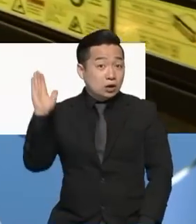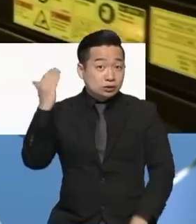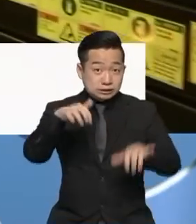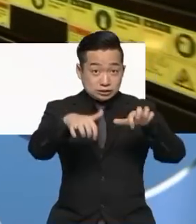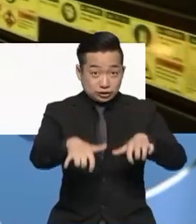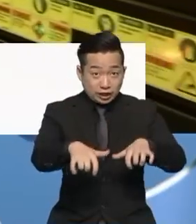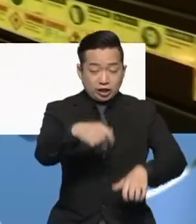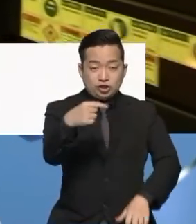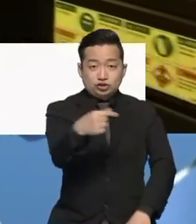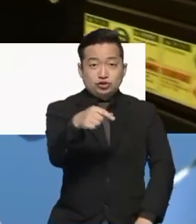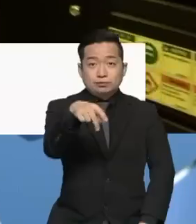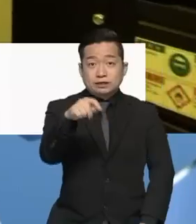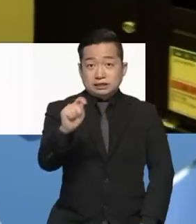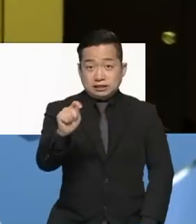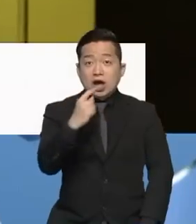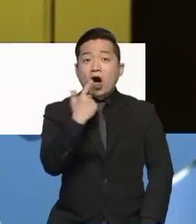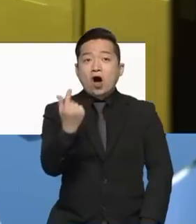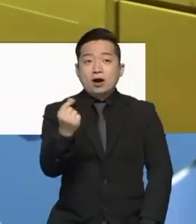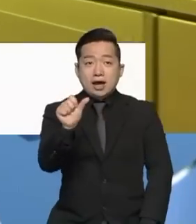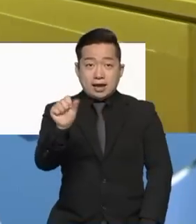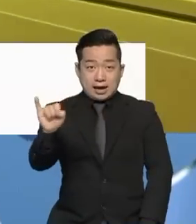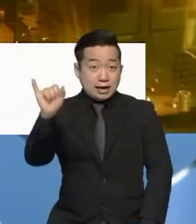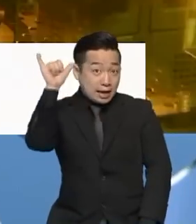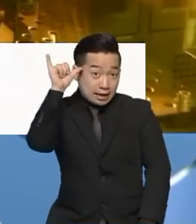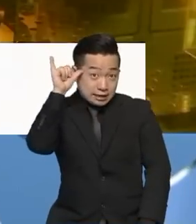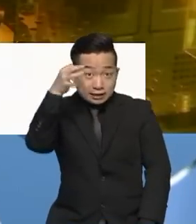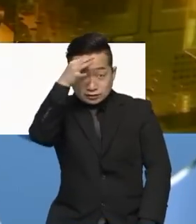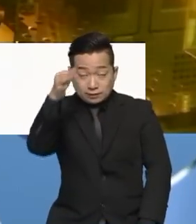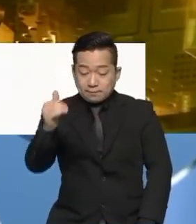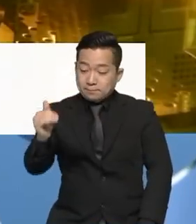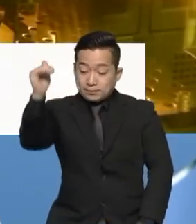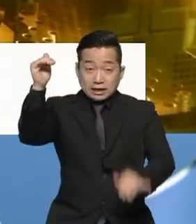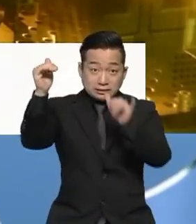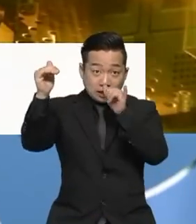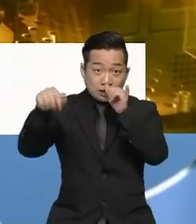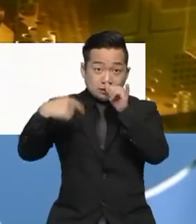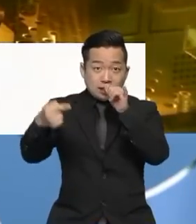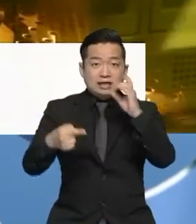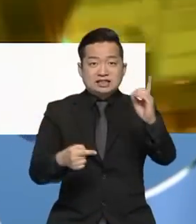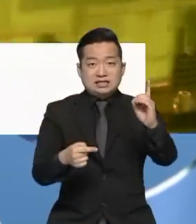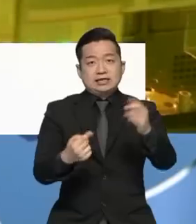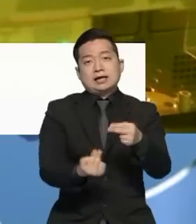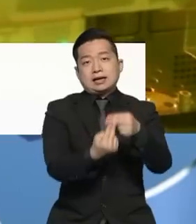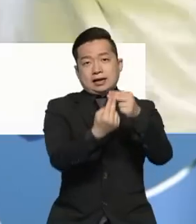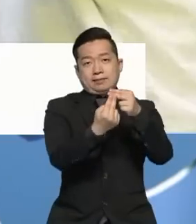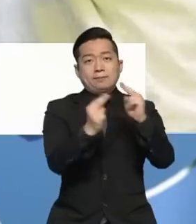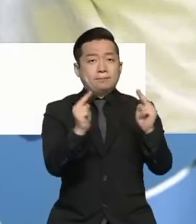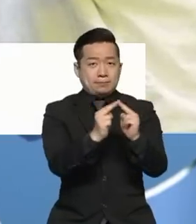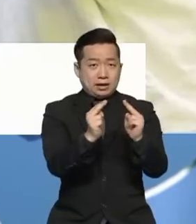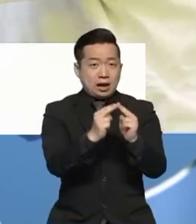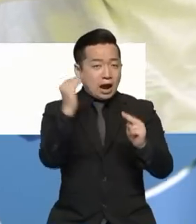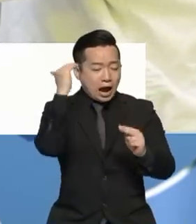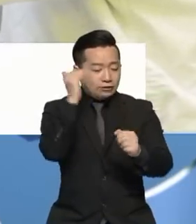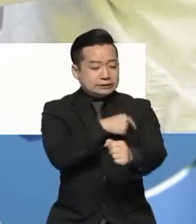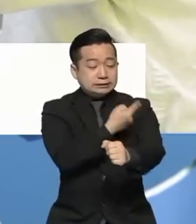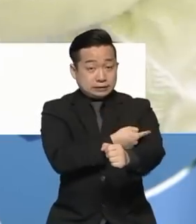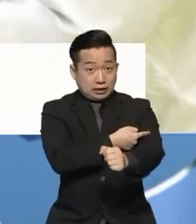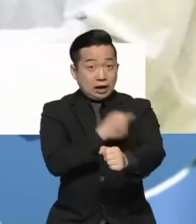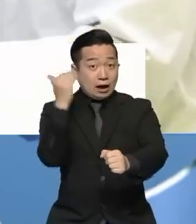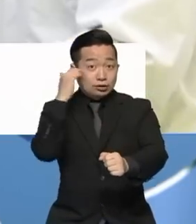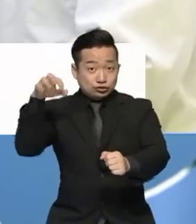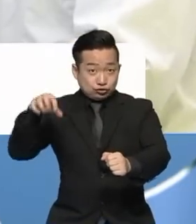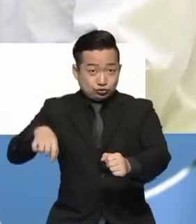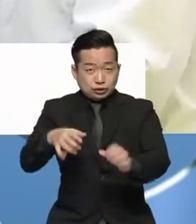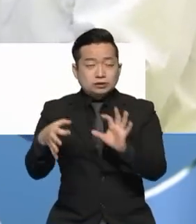챗GPT 같은 AI 기술이 뜨면서 차세대 D램 분야 강국인 한국 반도체 산업의 가치를 미국에